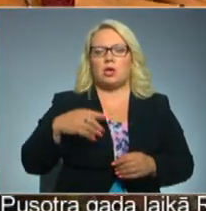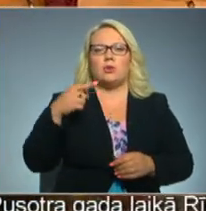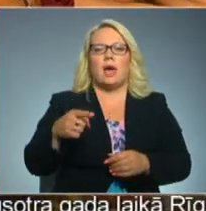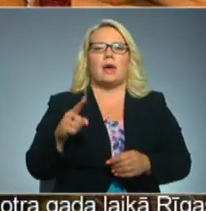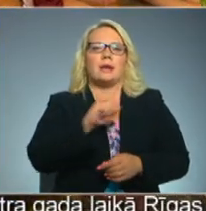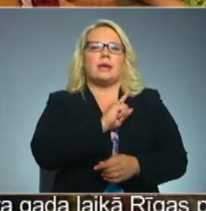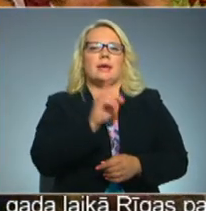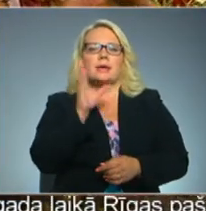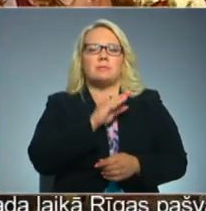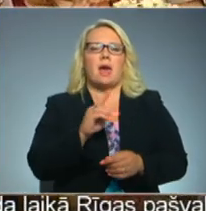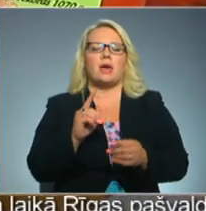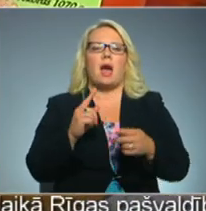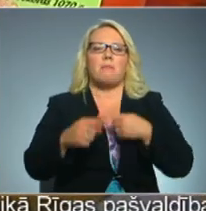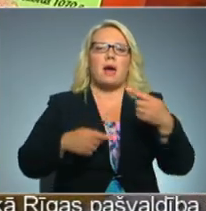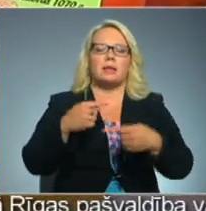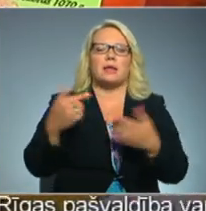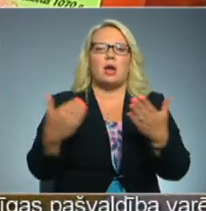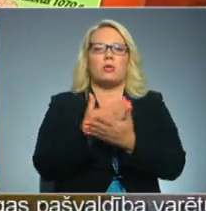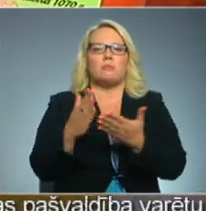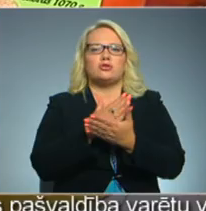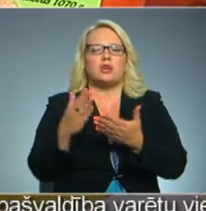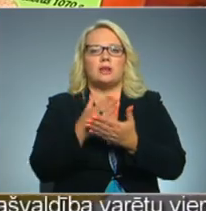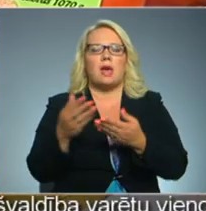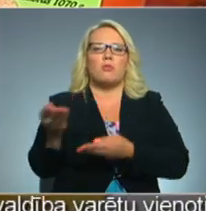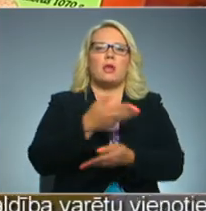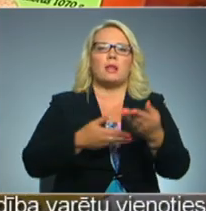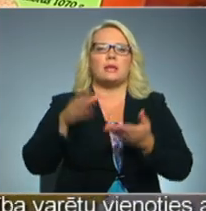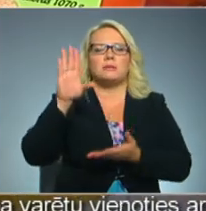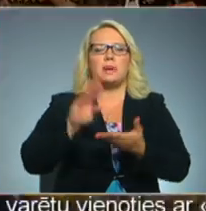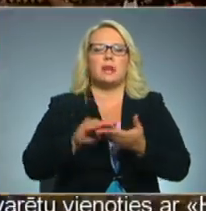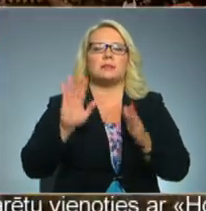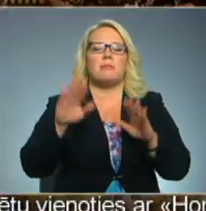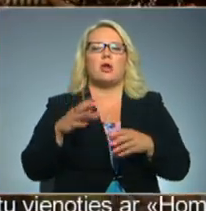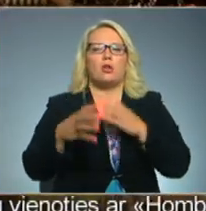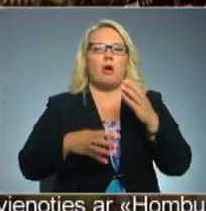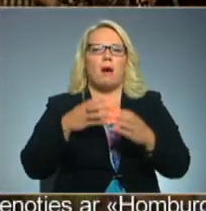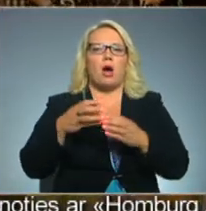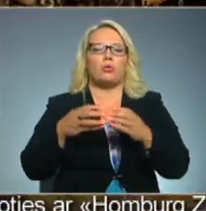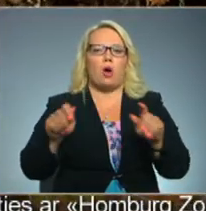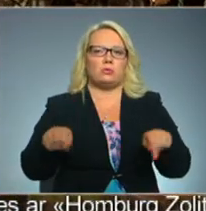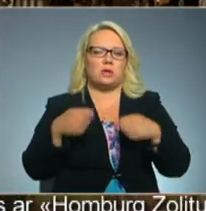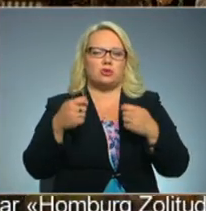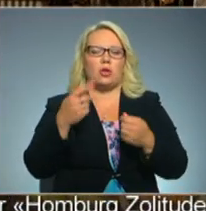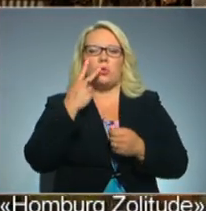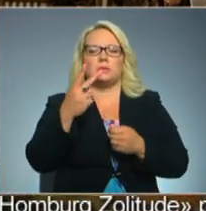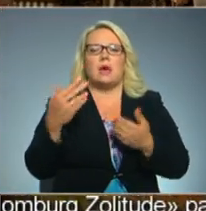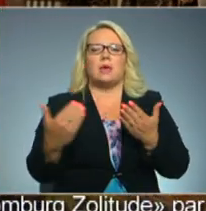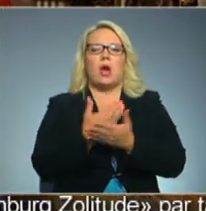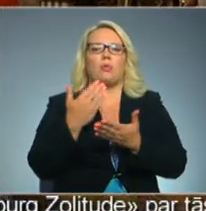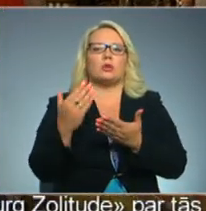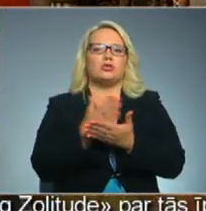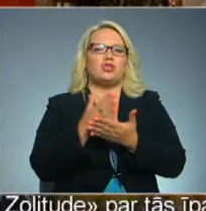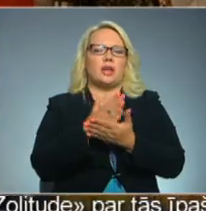iespēja apmainīties ar jaunām šķirnēm, kā arī dalīties pieredzē par tomātu audzēšanu. Noskatījamies jaunas šķirnes, ir atkal visādas.